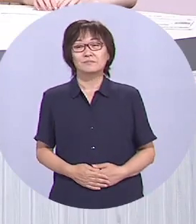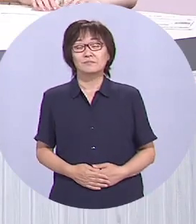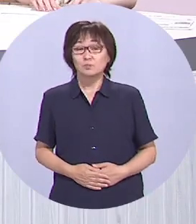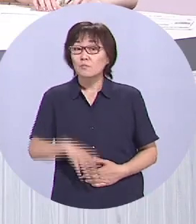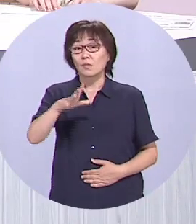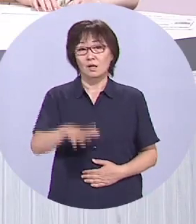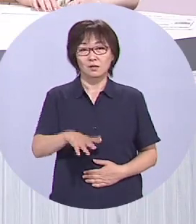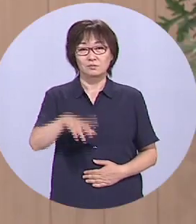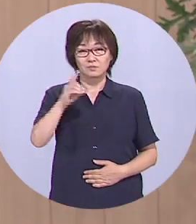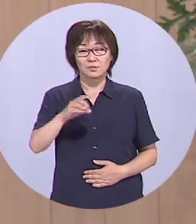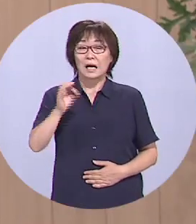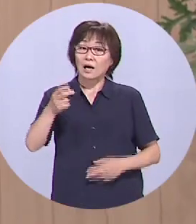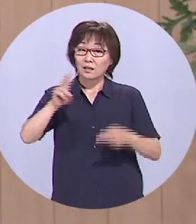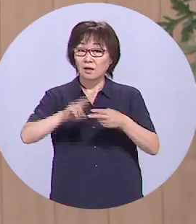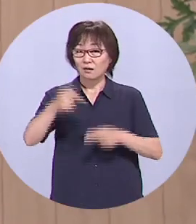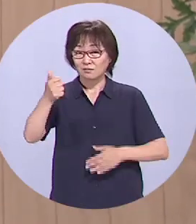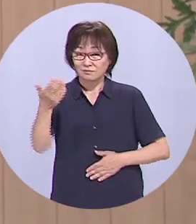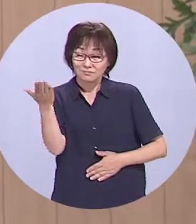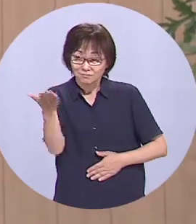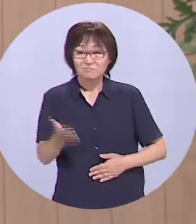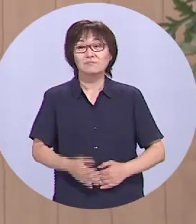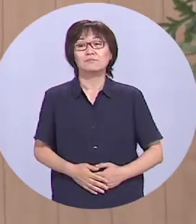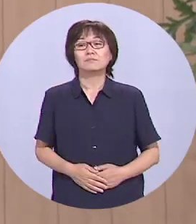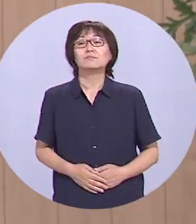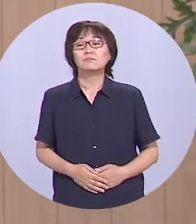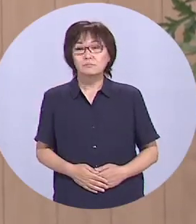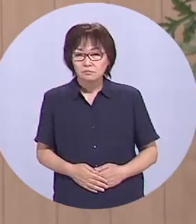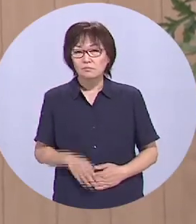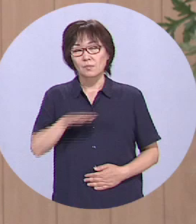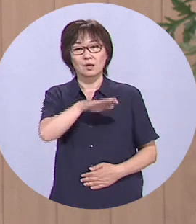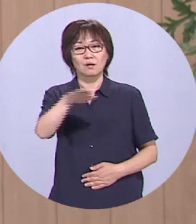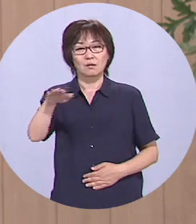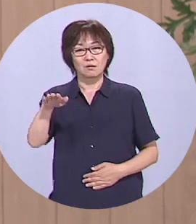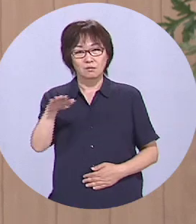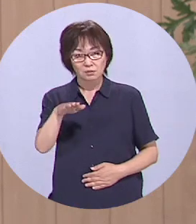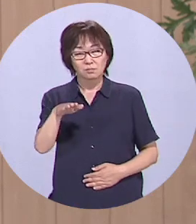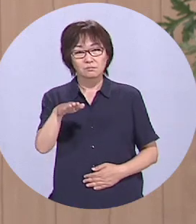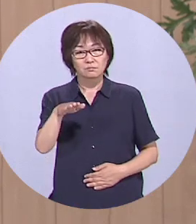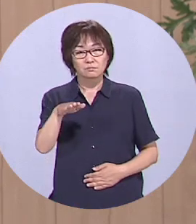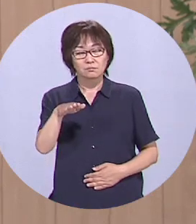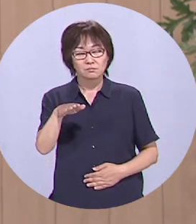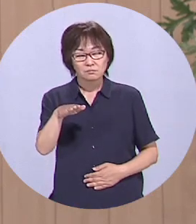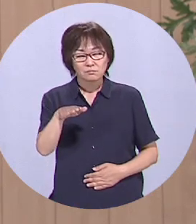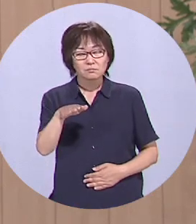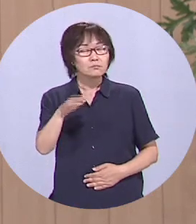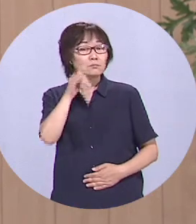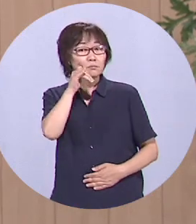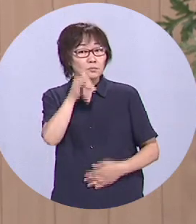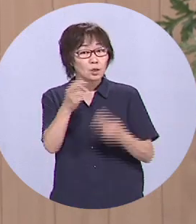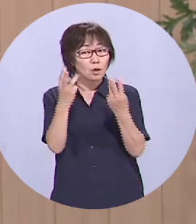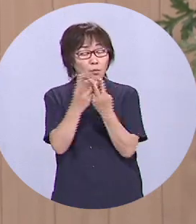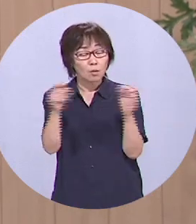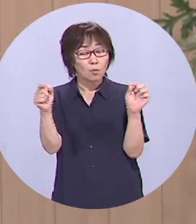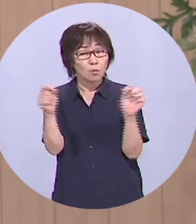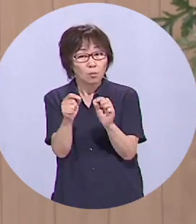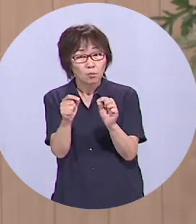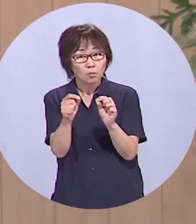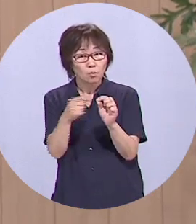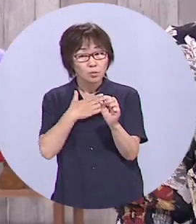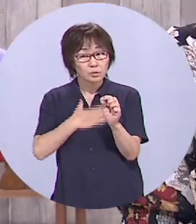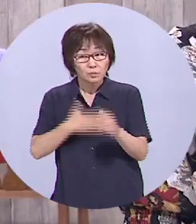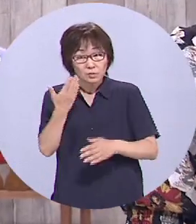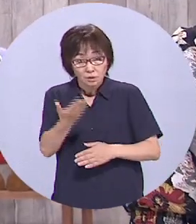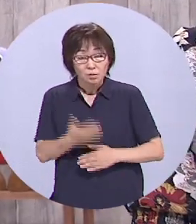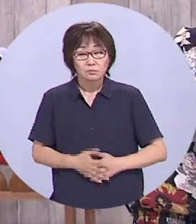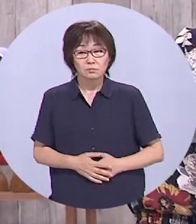最初のコーナーは金井君。 はい、皆さん、ここでですね、短縮ダイヤルというのをご存知かどうかちょっと聞いてみたいんですけど、